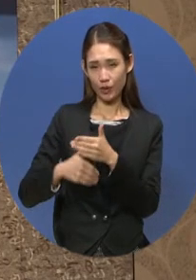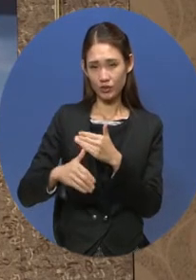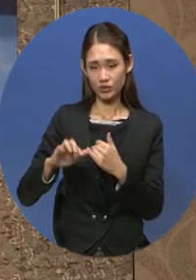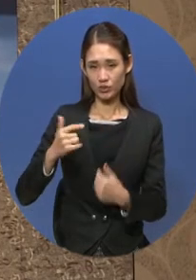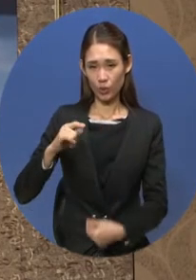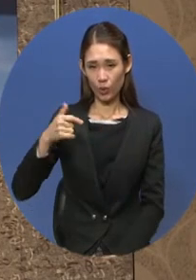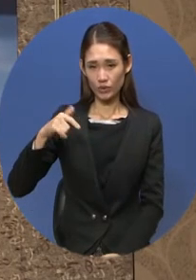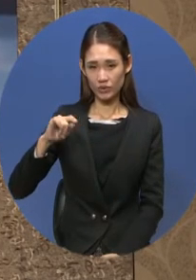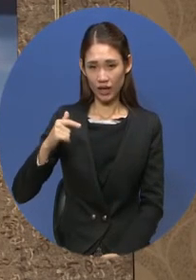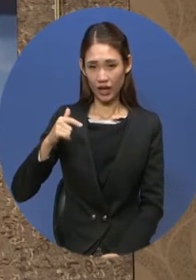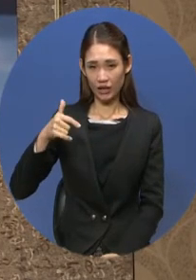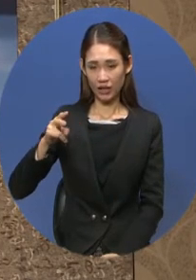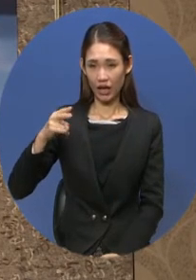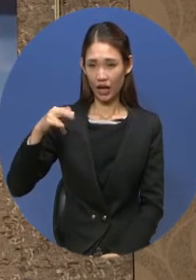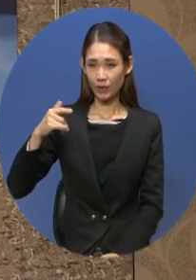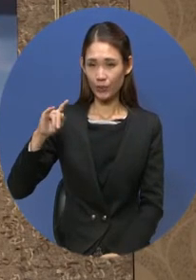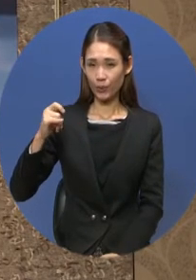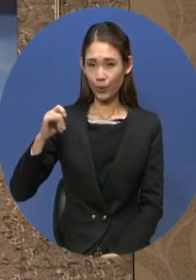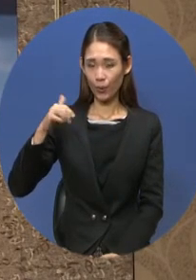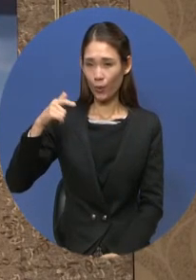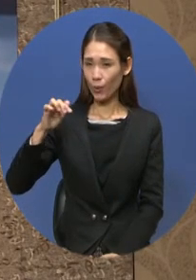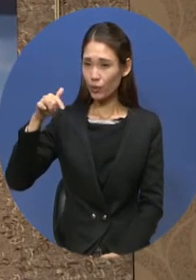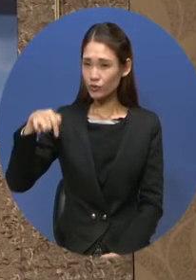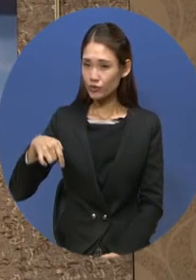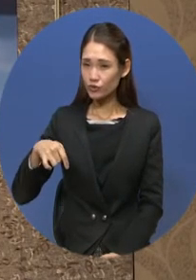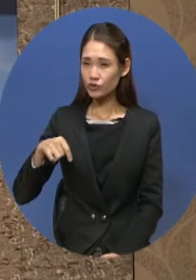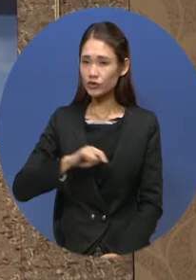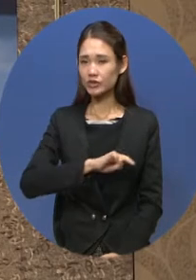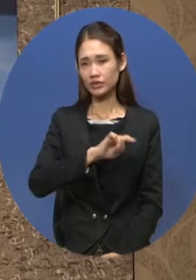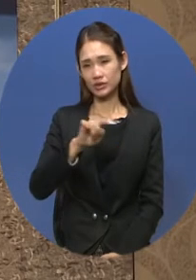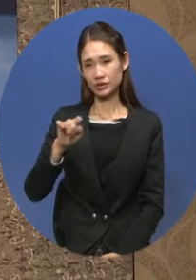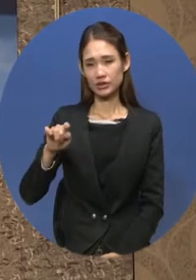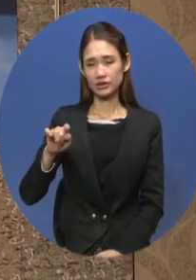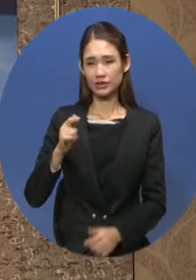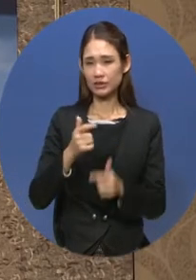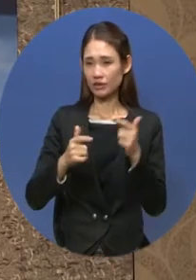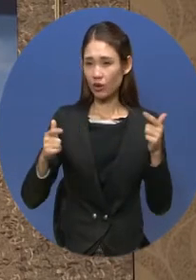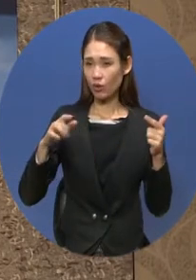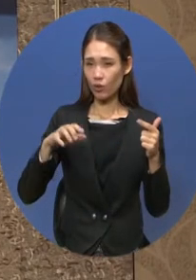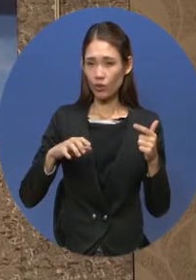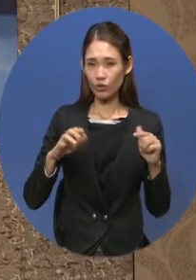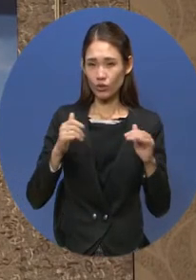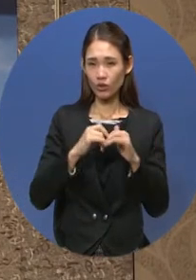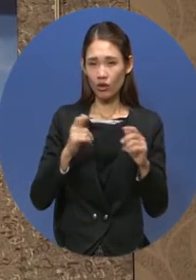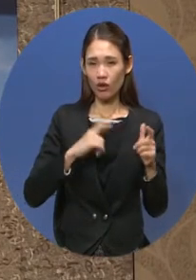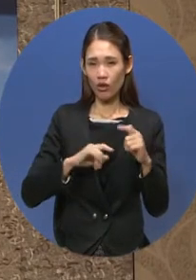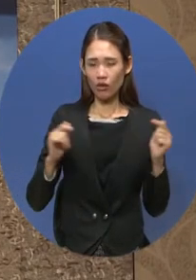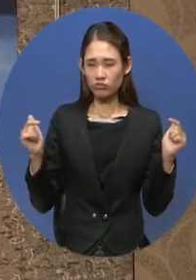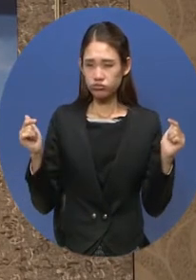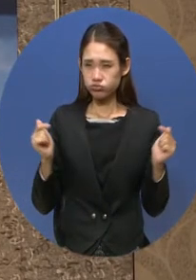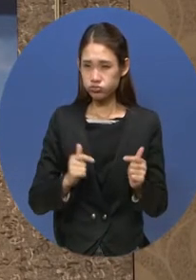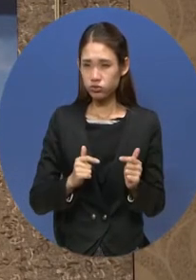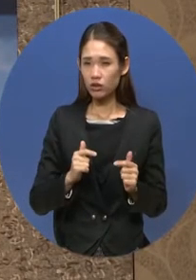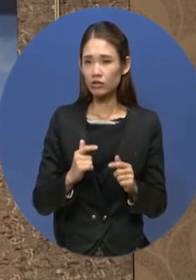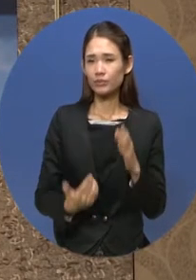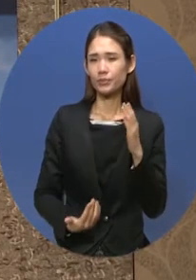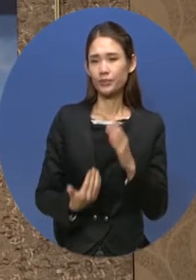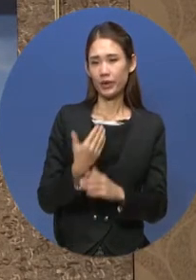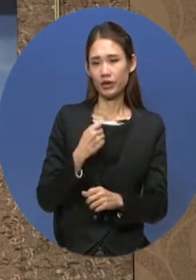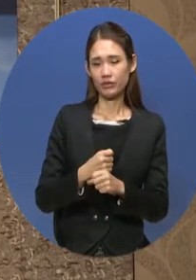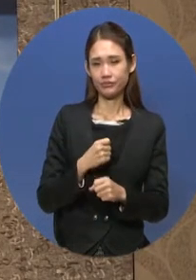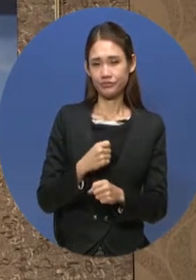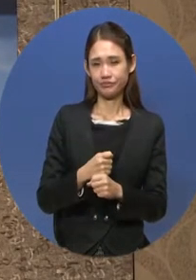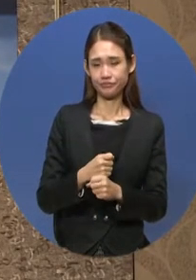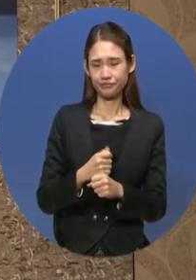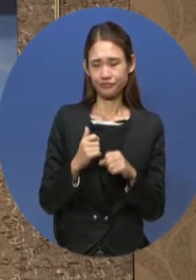논계금이나 공주부여 청양 이런 데는 인원이 굉장히 그 인구 감소가 더 빨리 진행되고 있어요. 사실. 그래서 이